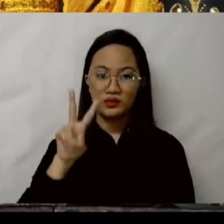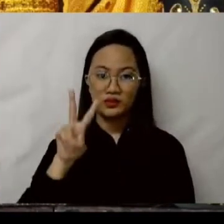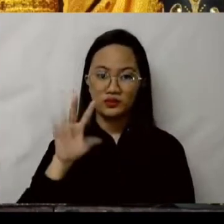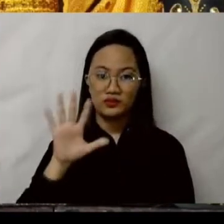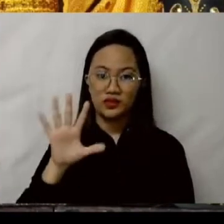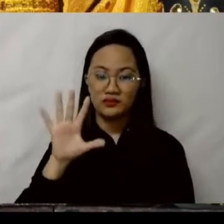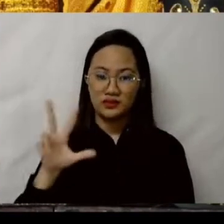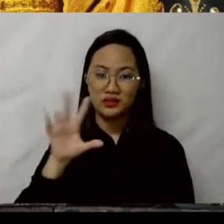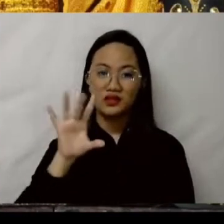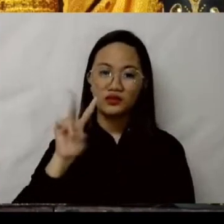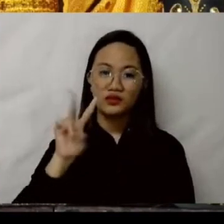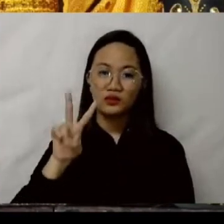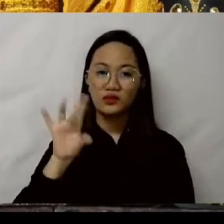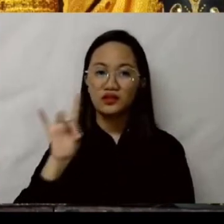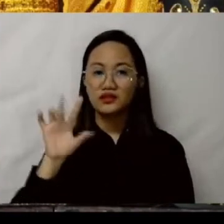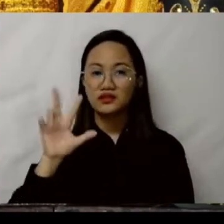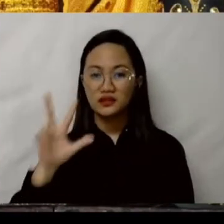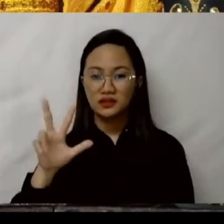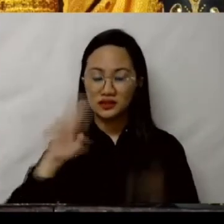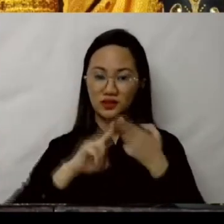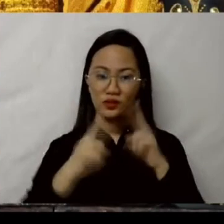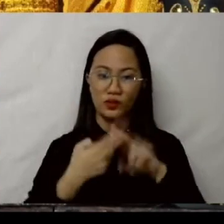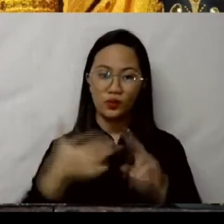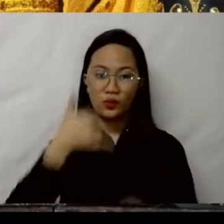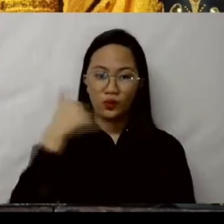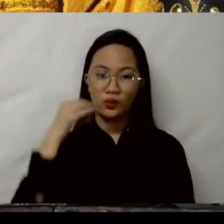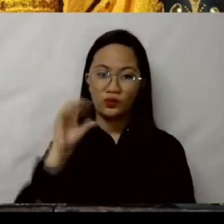8253-8283 at cell number na